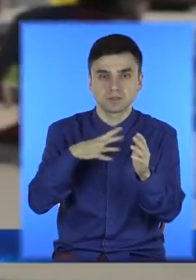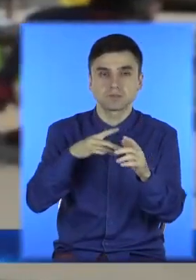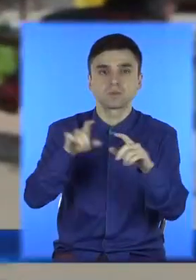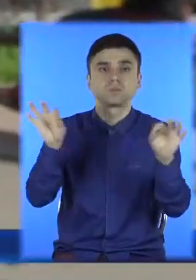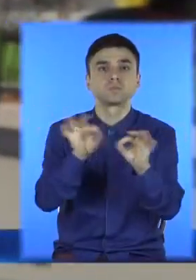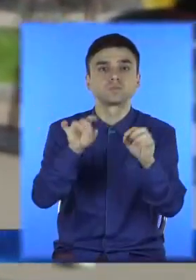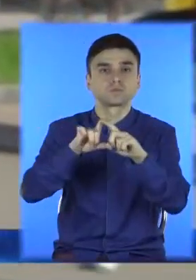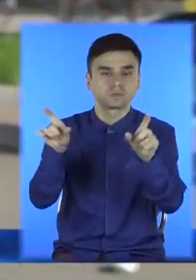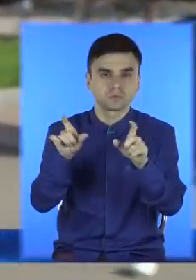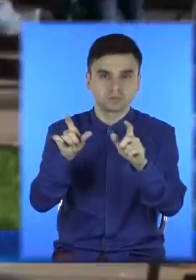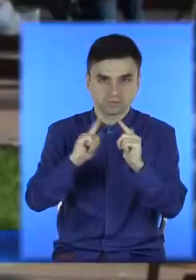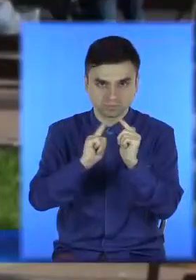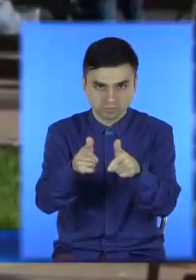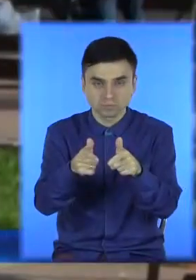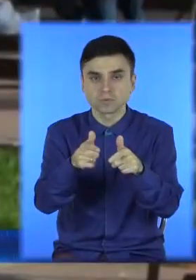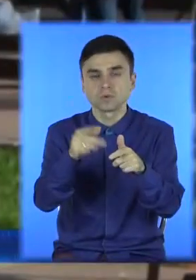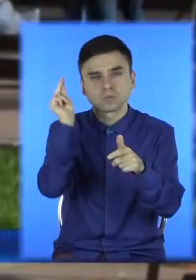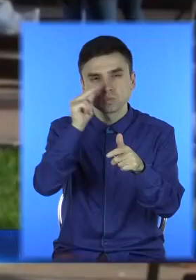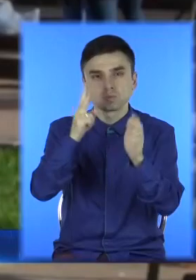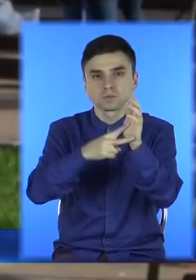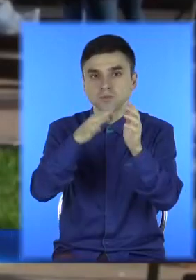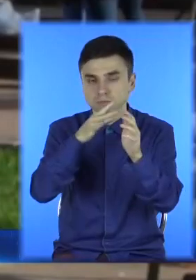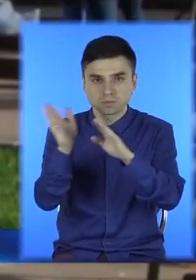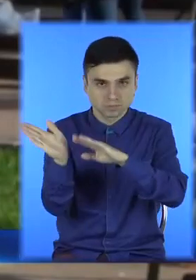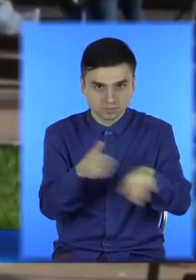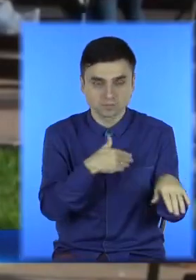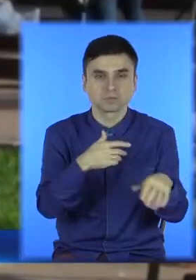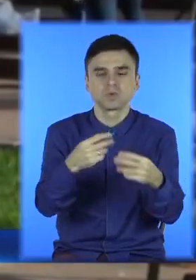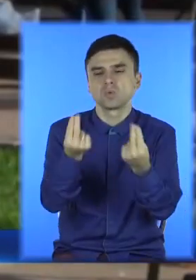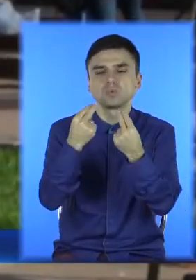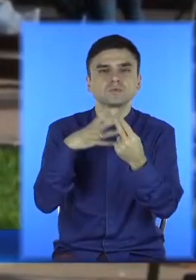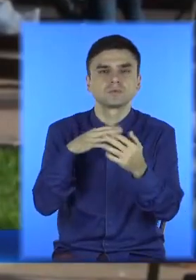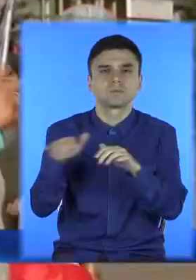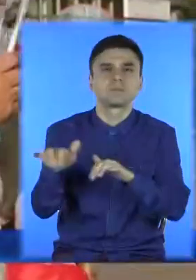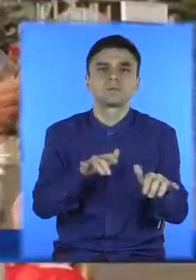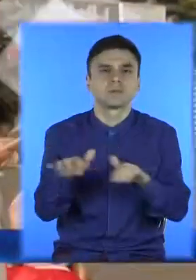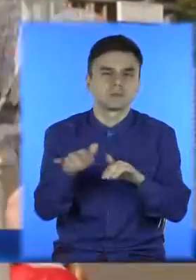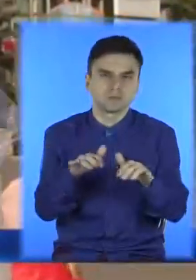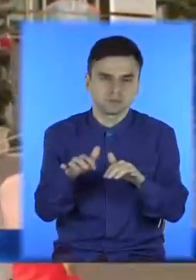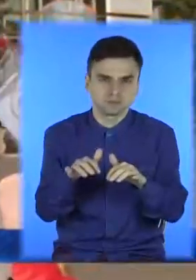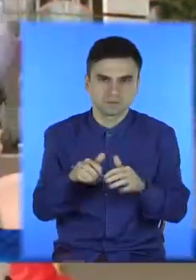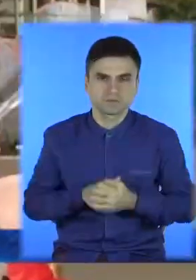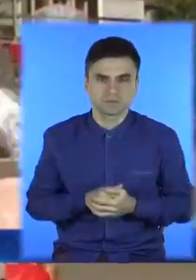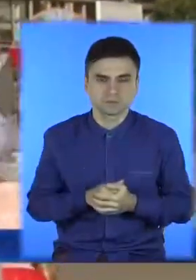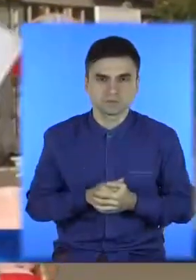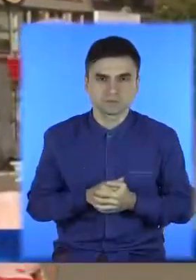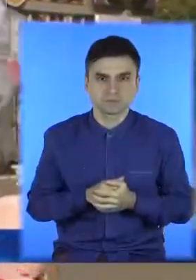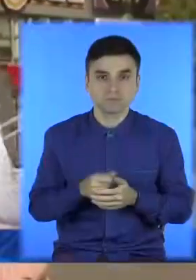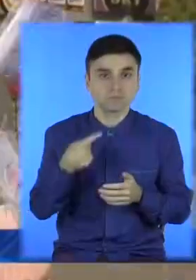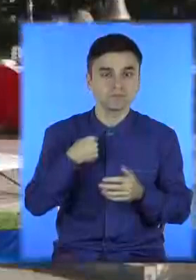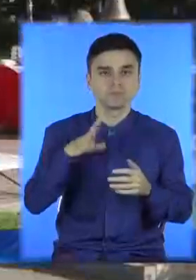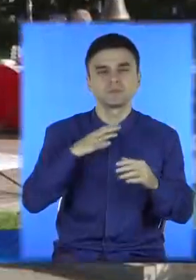пєння. Приїхавши навіть з Маріуполя в командировку, узнав про караоке, не змог утриматися, приїхав. За перебігом подій уважно